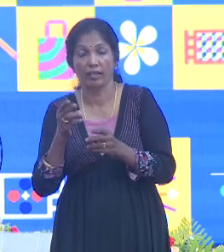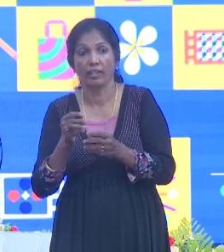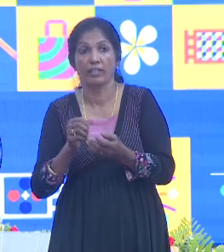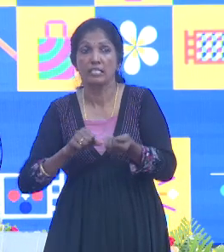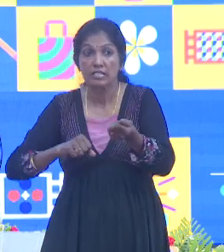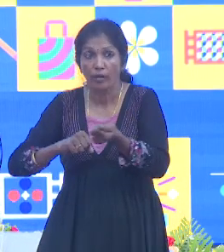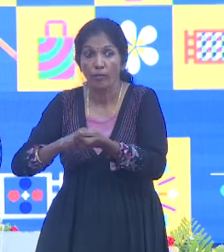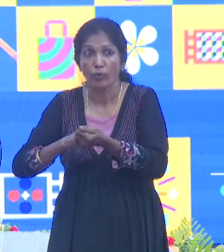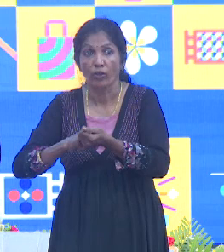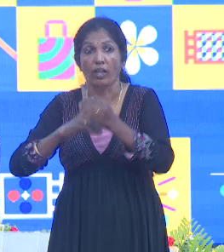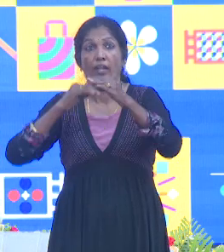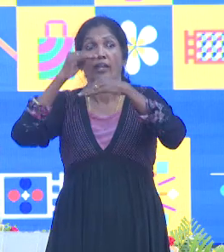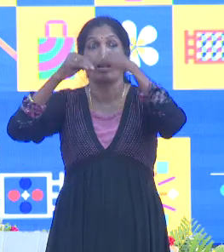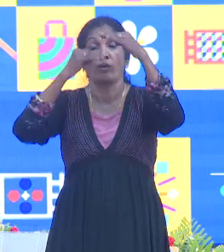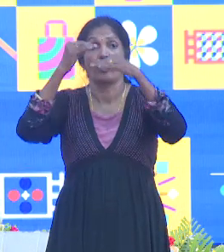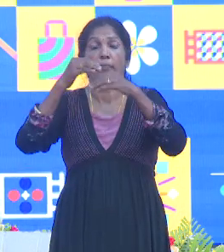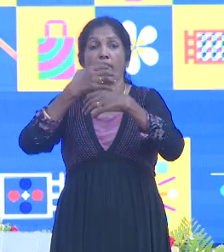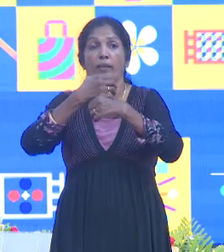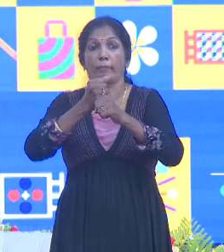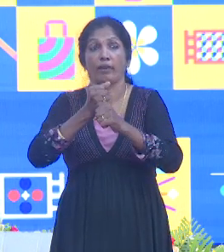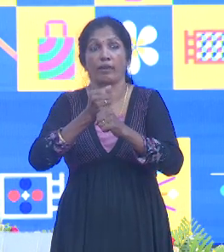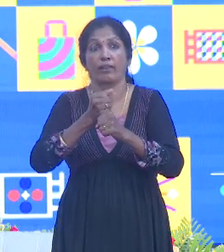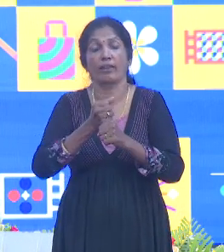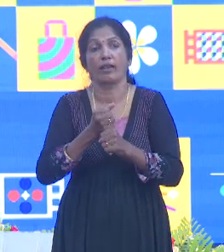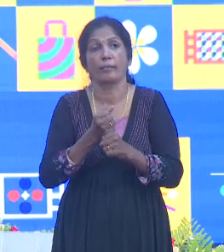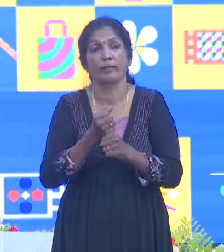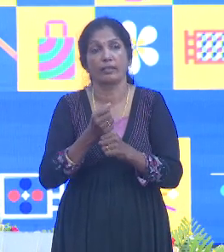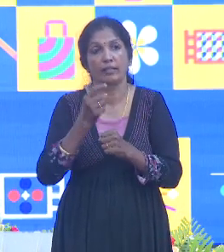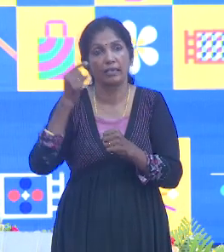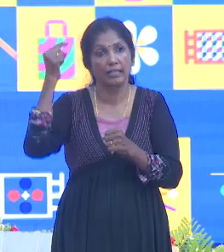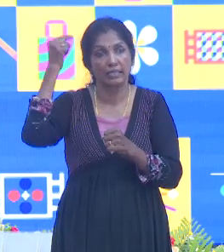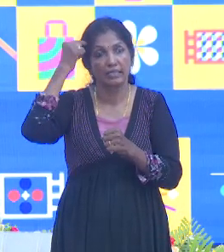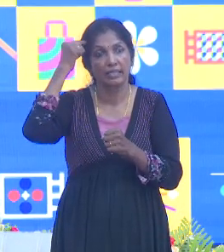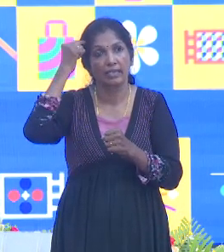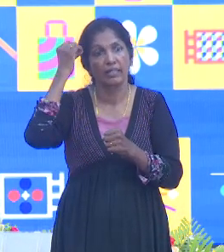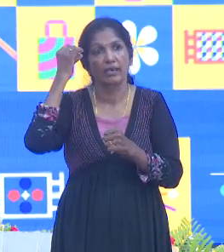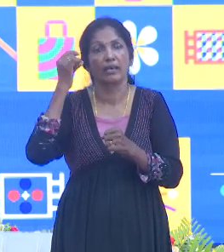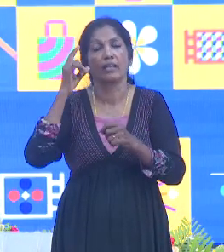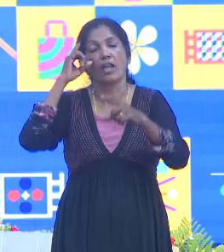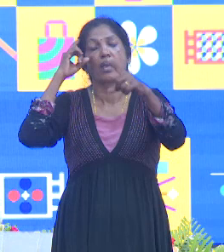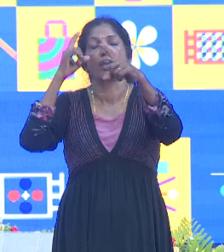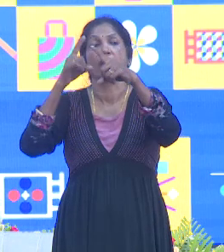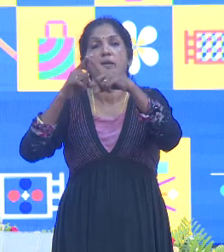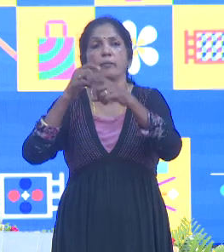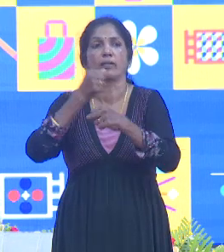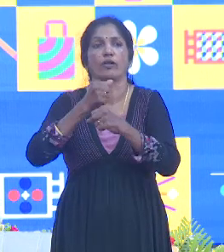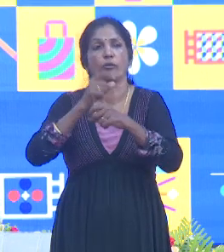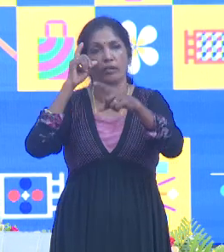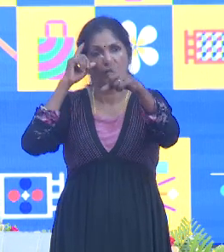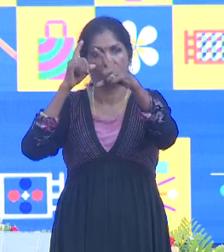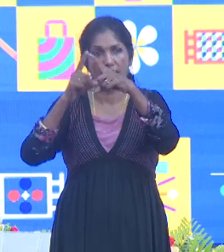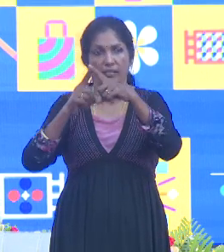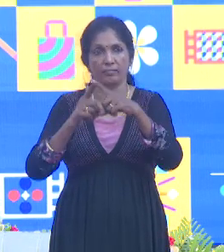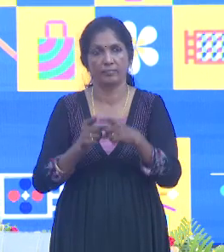പരമാവധി പുരോഗമനപരമായ നിലയിലേക്ക് കൊണ്ടുവരാൻ കഴിയും എന്നതായിരുന്നു ആ ഗവൺമെൻറ്റിൻ്റെ ഏറ്റവും പ്രധാനപ്പെട്ട ആലോചന.